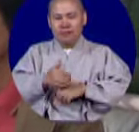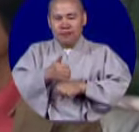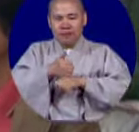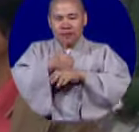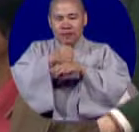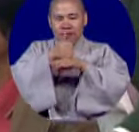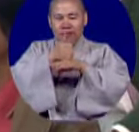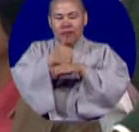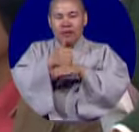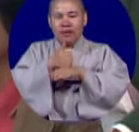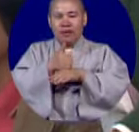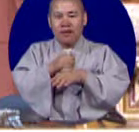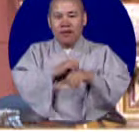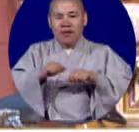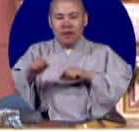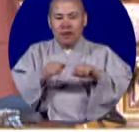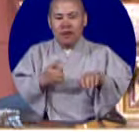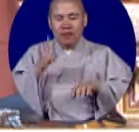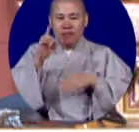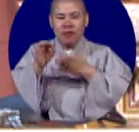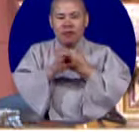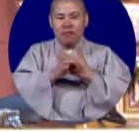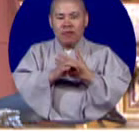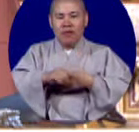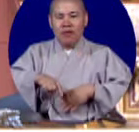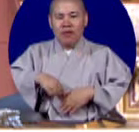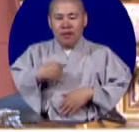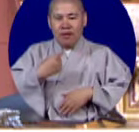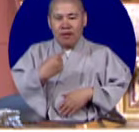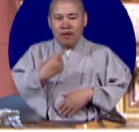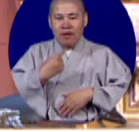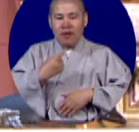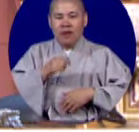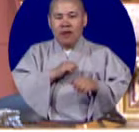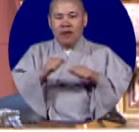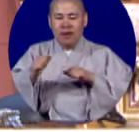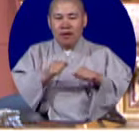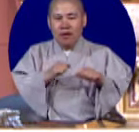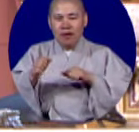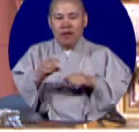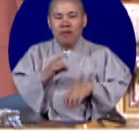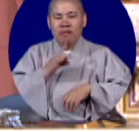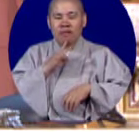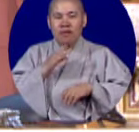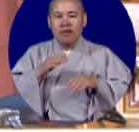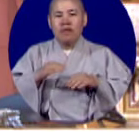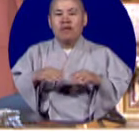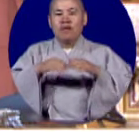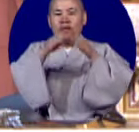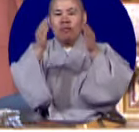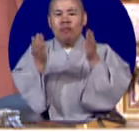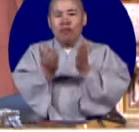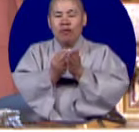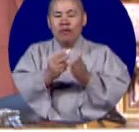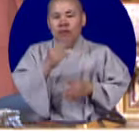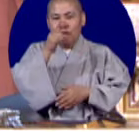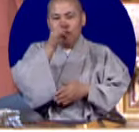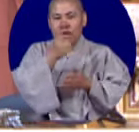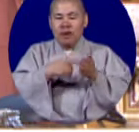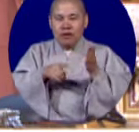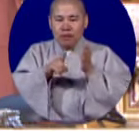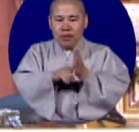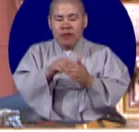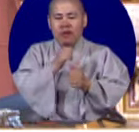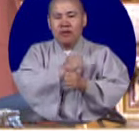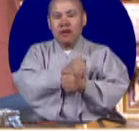보살도가 높아지면 자리행뿐이다. 그런데 하는 일은 모두 중생을 위해서 한다 이 말입니다. 그게